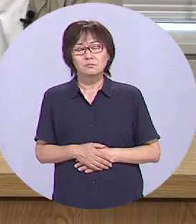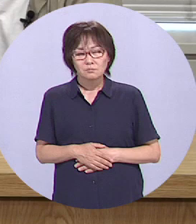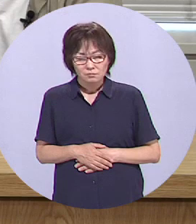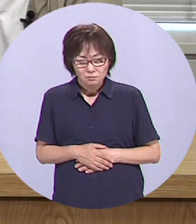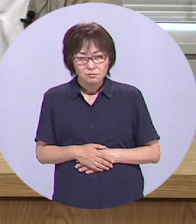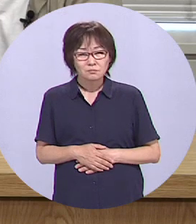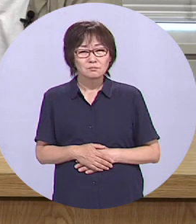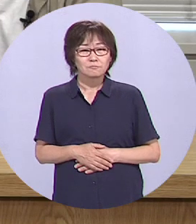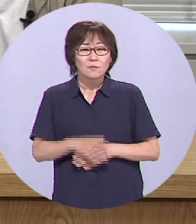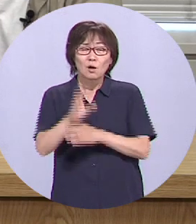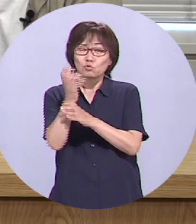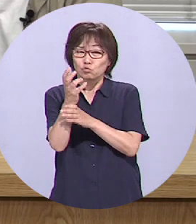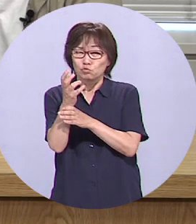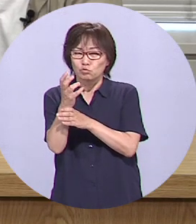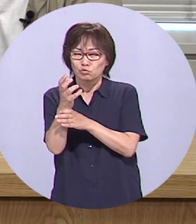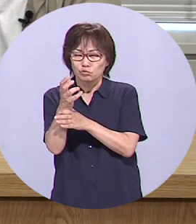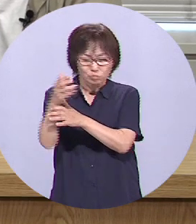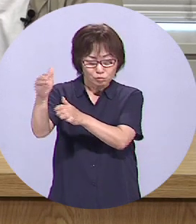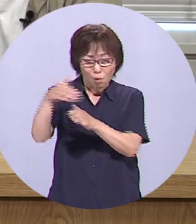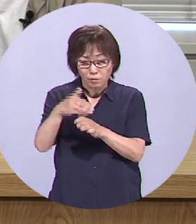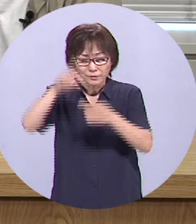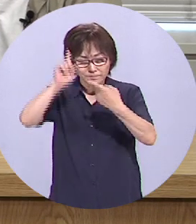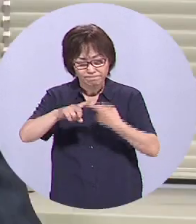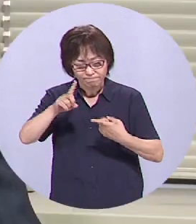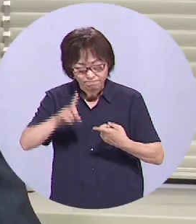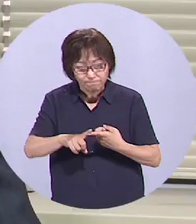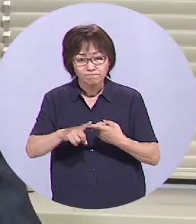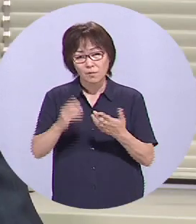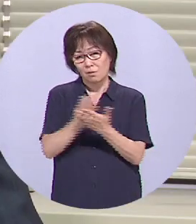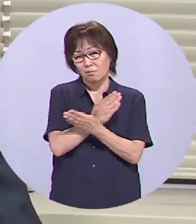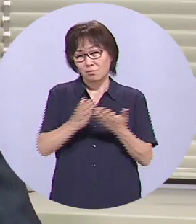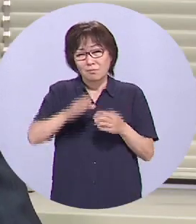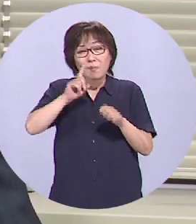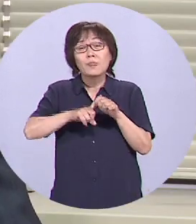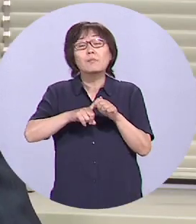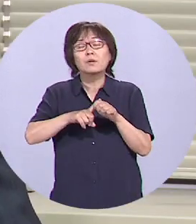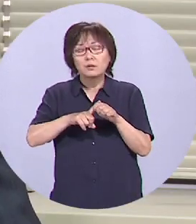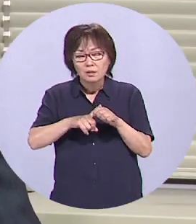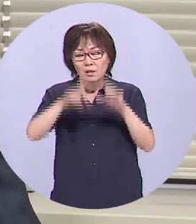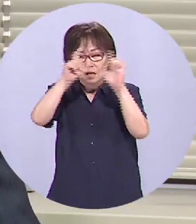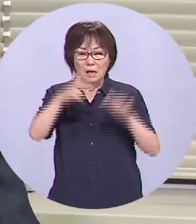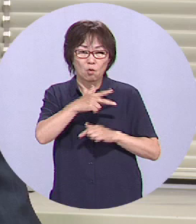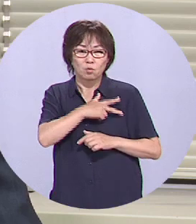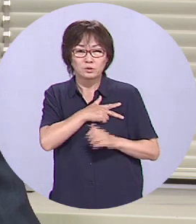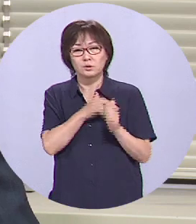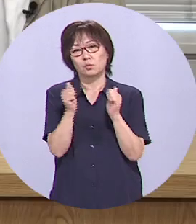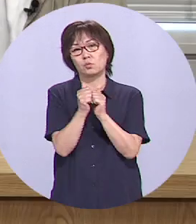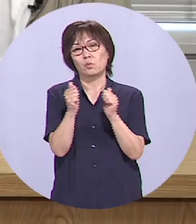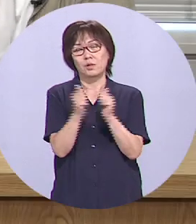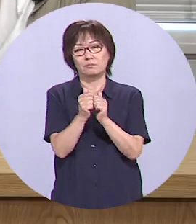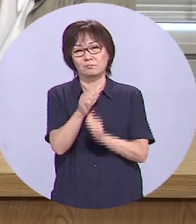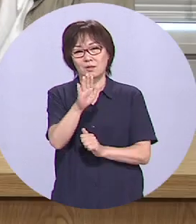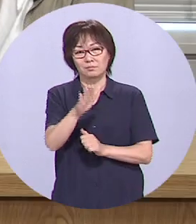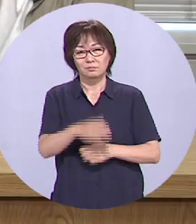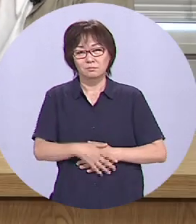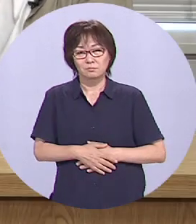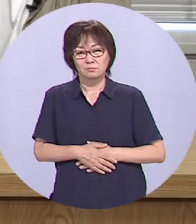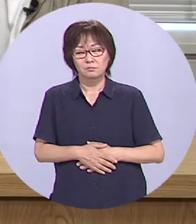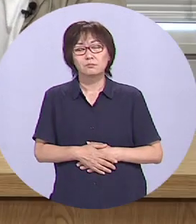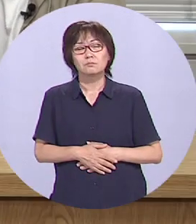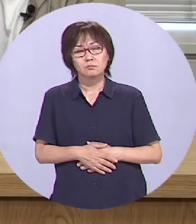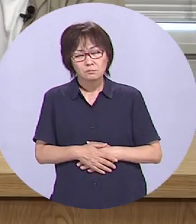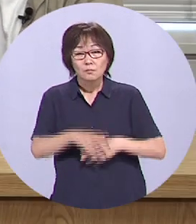切なですね、救急搬送を利用するためにですね、看護師による電話相談を行っております。 じゃあそのシャ